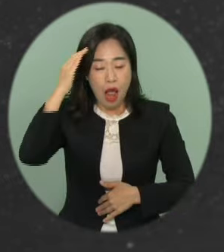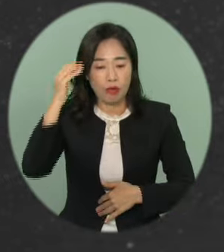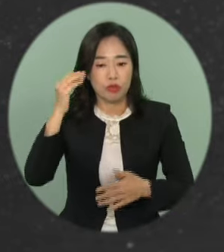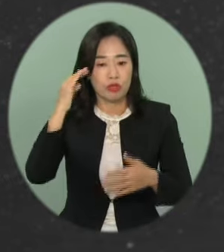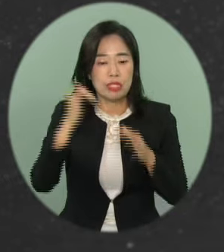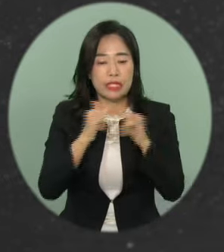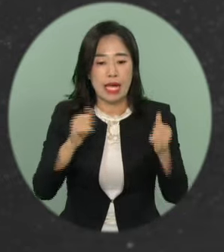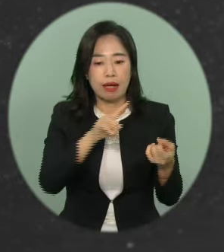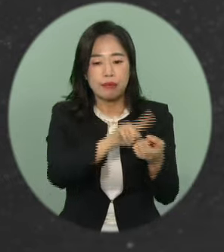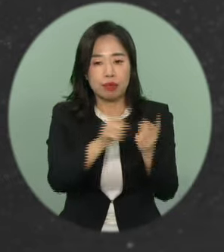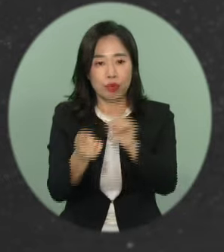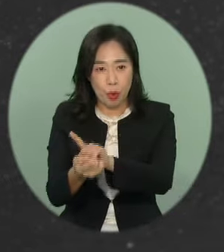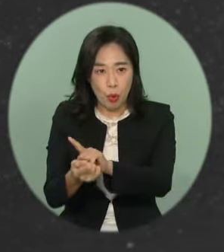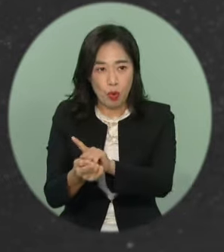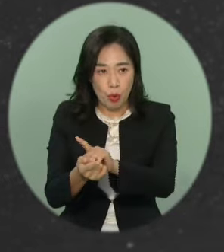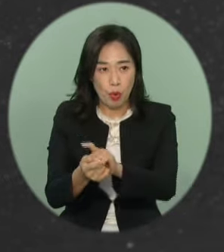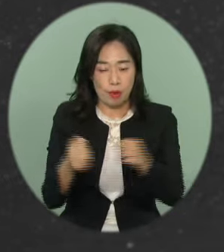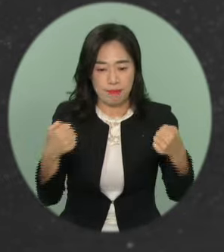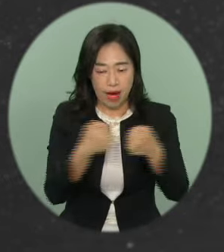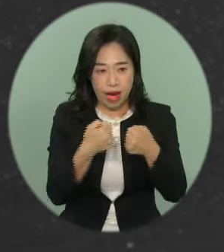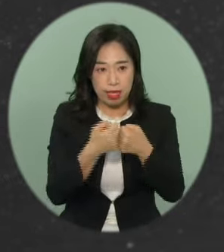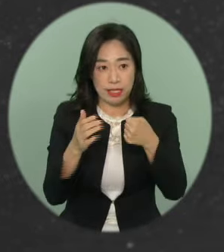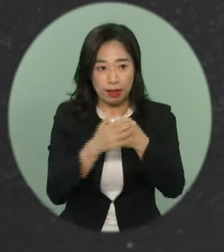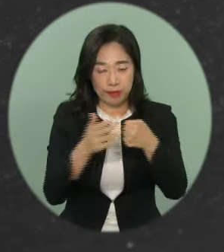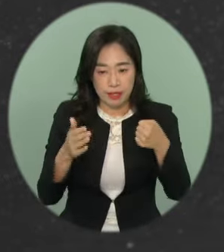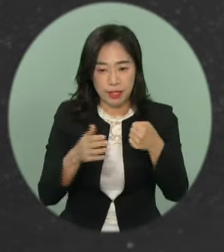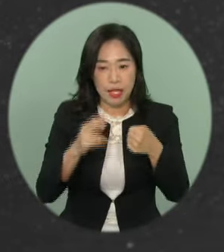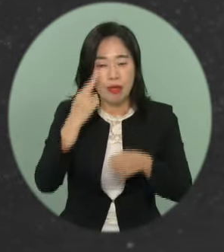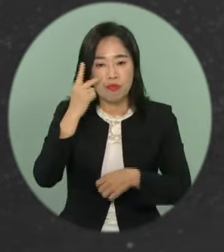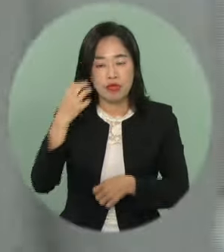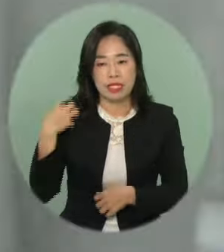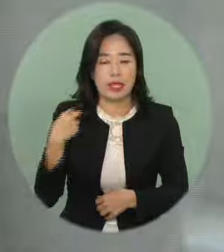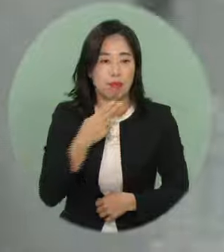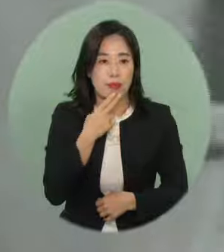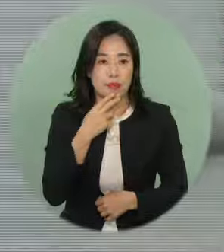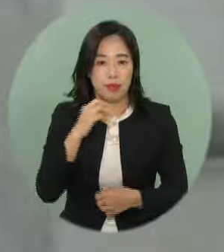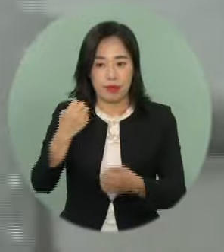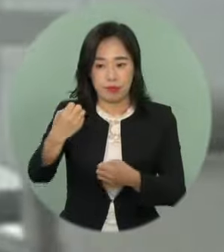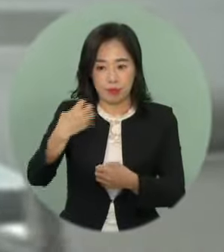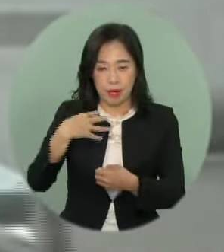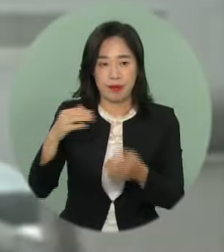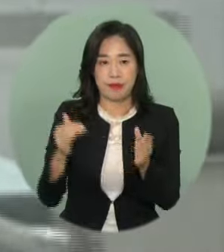벌어진 참사에 미국의 책임은 없다는 요지에 답변서를 보냈습니다